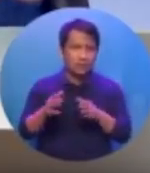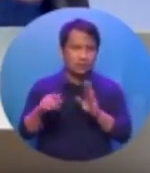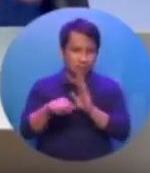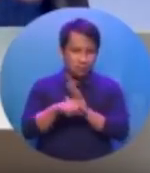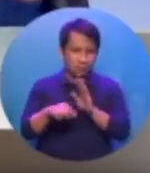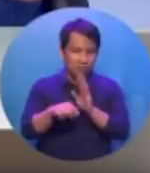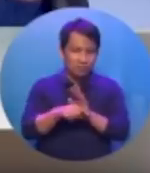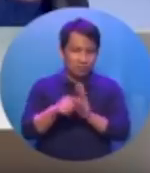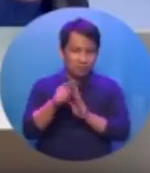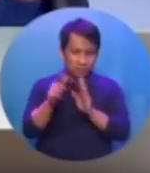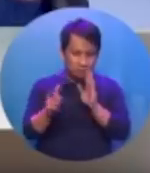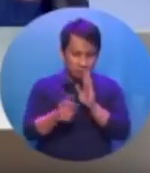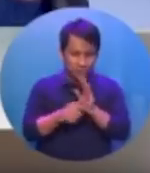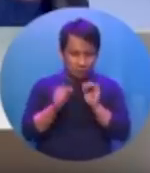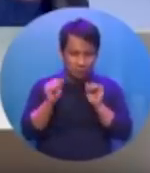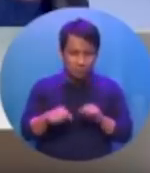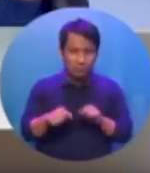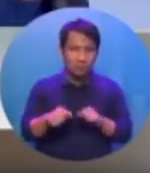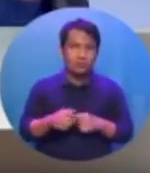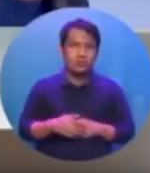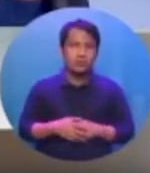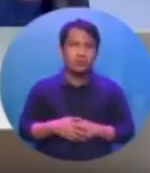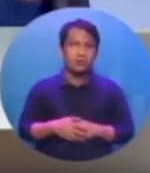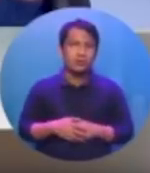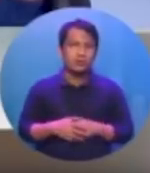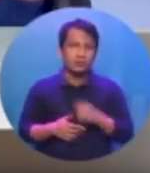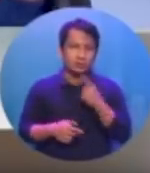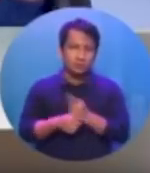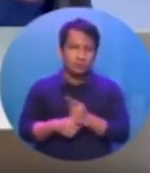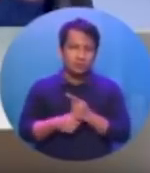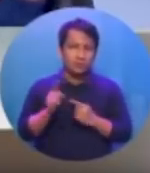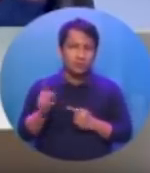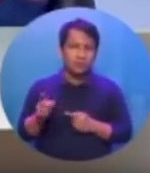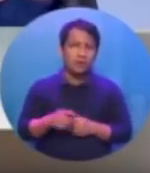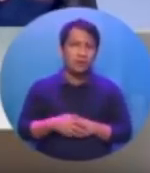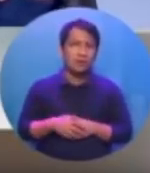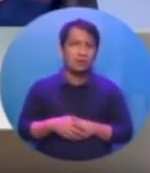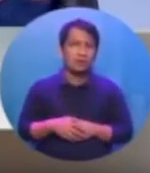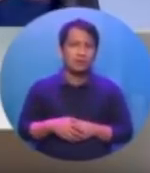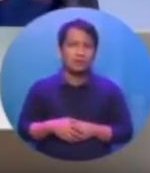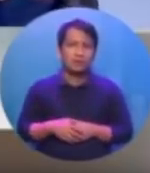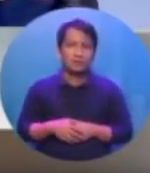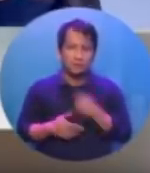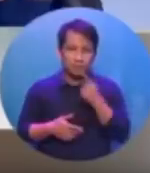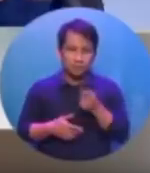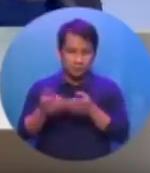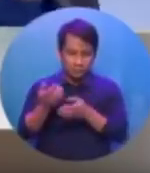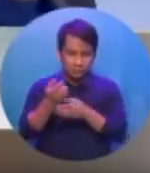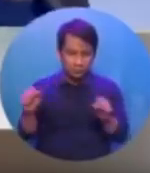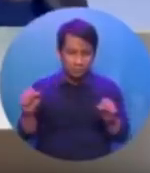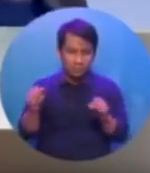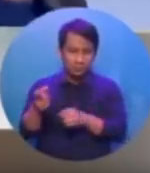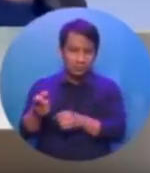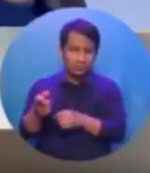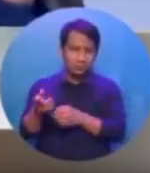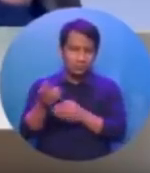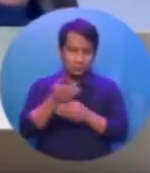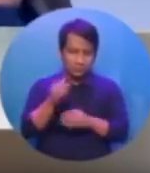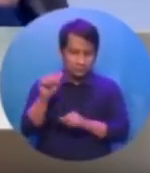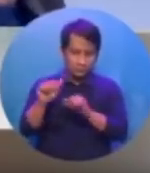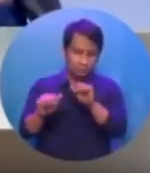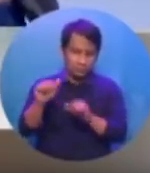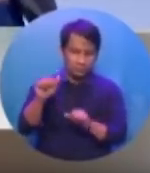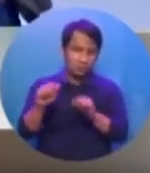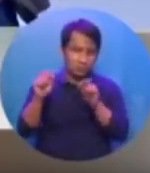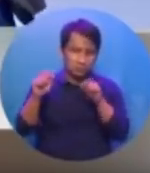yun sa balaod na natin, sir. Tama po. So, yes. yung bata po, i-rescue nyo, tapos gagawa nyo po ng assessment.